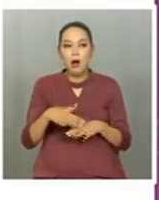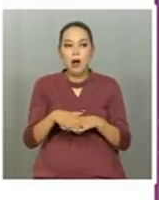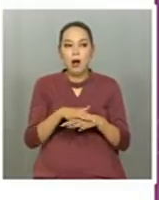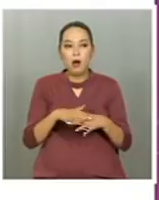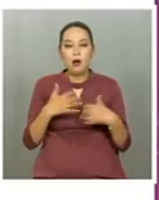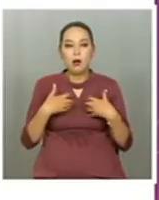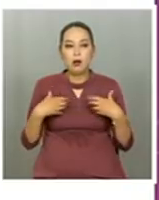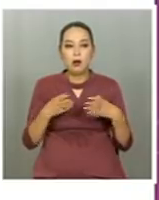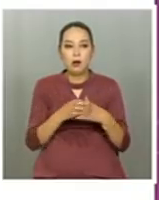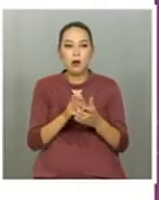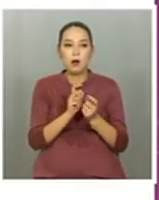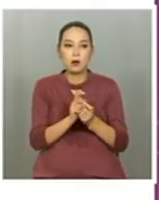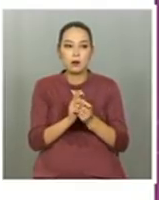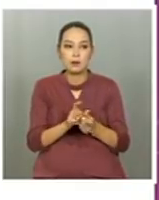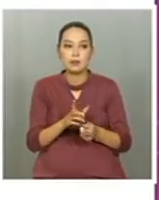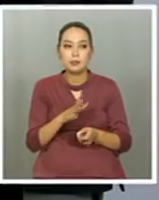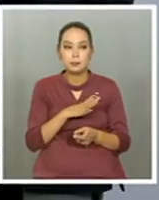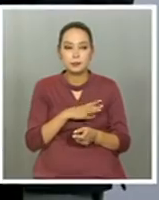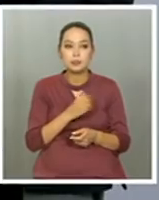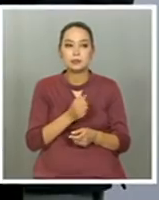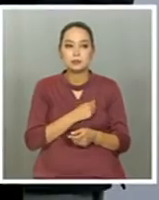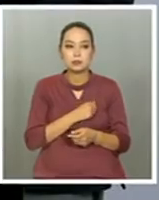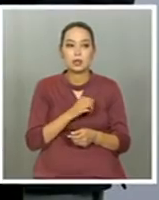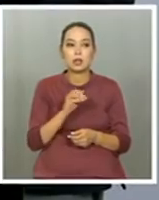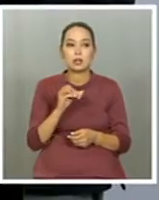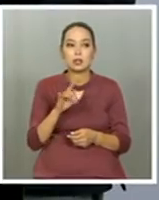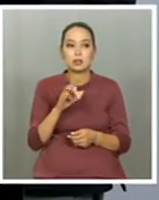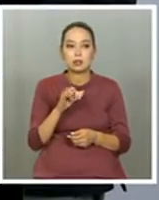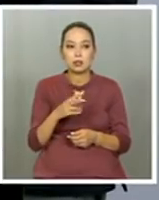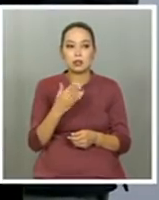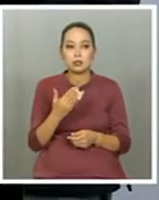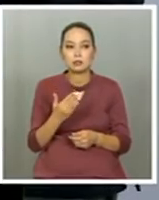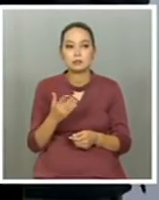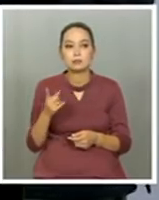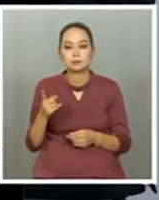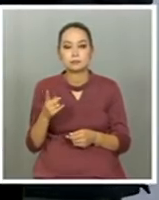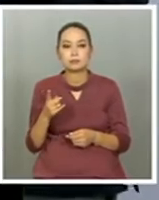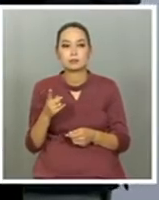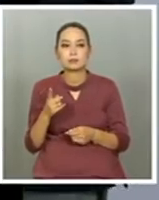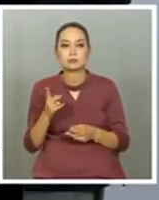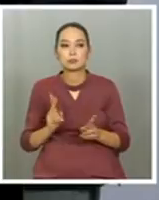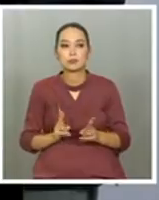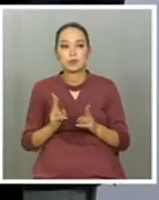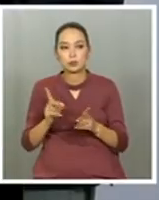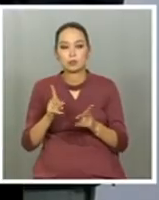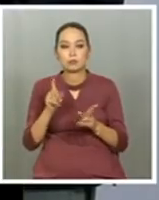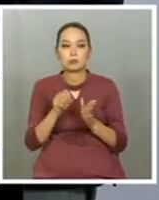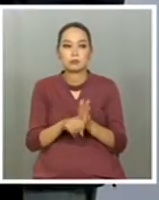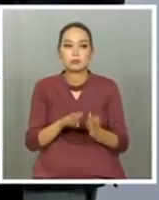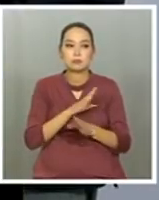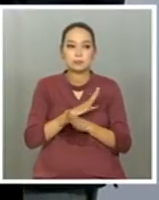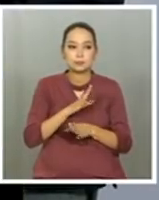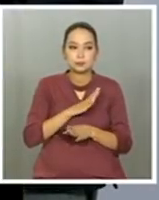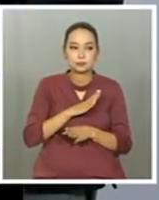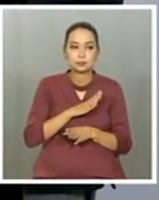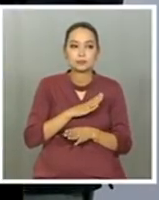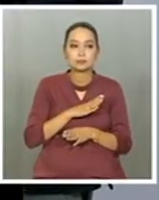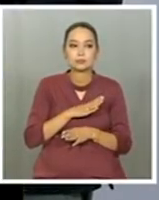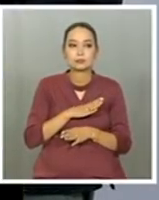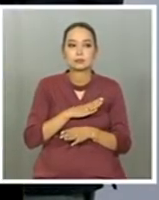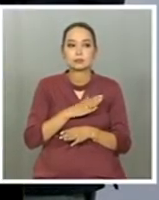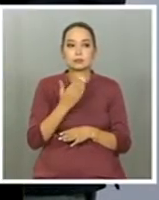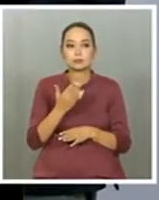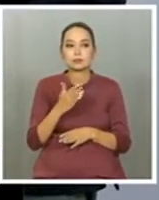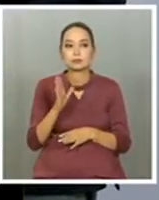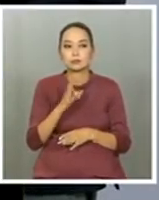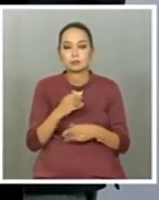Өкінішке орай Ерлан Нұрғалиев қылмыскерлердің қолынан қаза тапты. Қалың қазаққа қайсарлығымен танылған қорықшылар елбасы